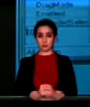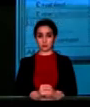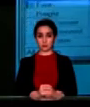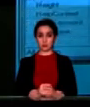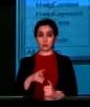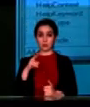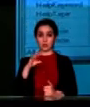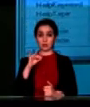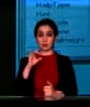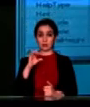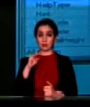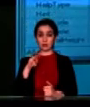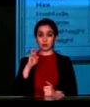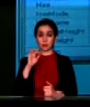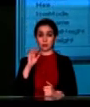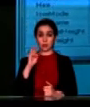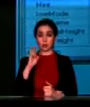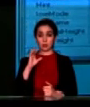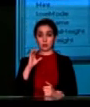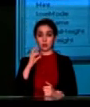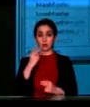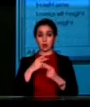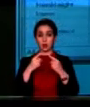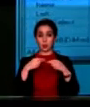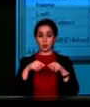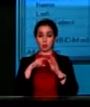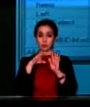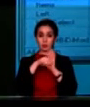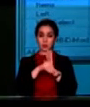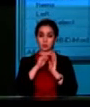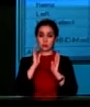Demak, list box obyektimizning variantlarini kiritamiz.